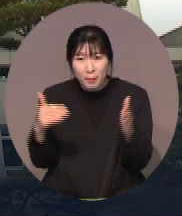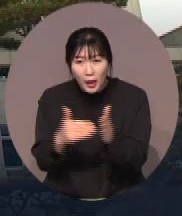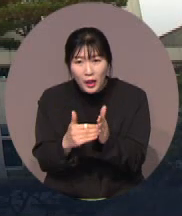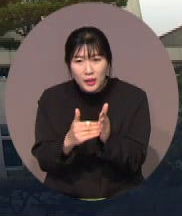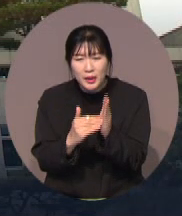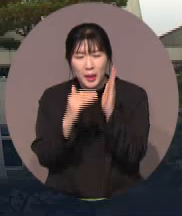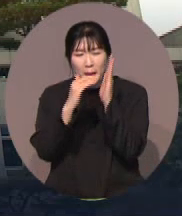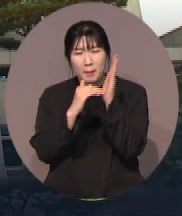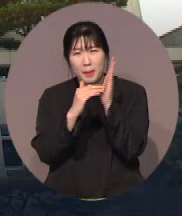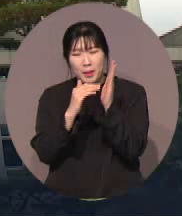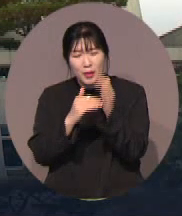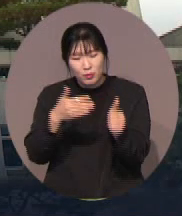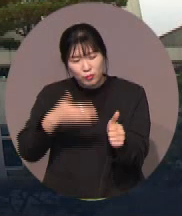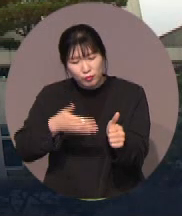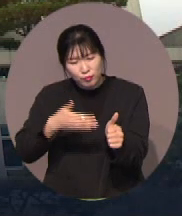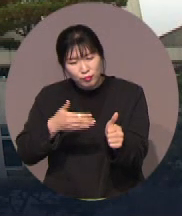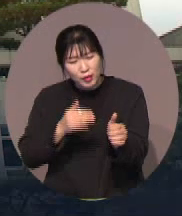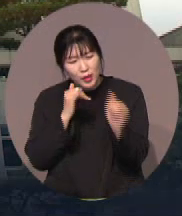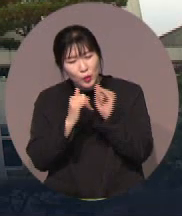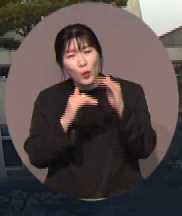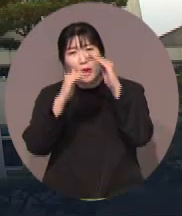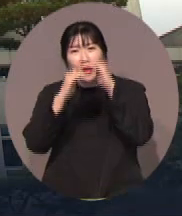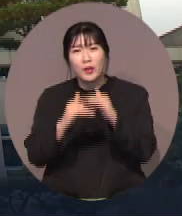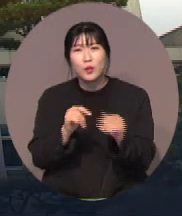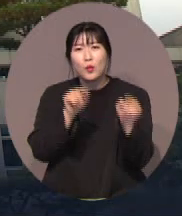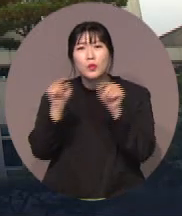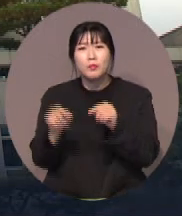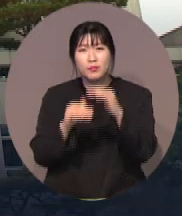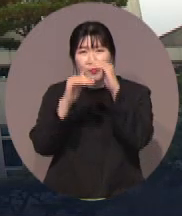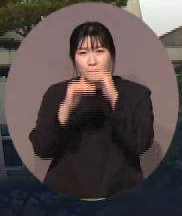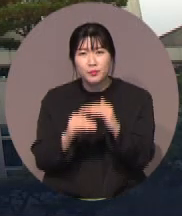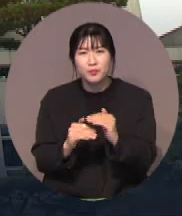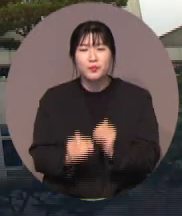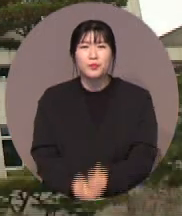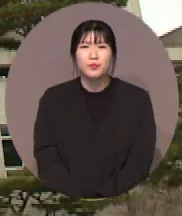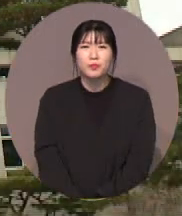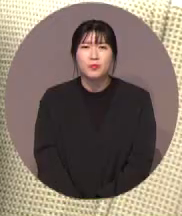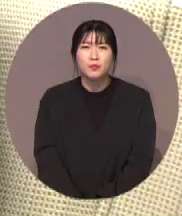선거가 다음 주잖아요. 자기 선거 끝날 때까지만 말이 안 나오게.